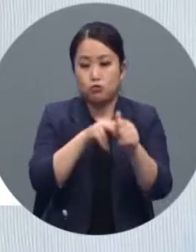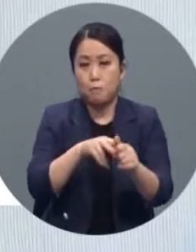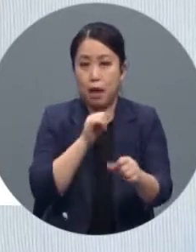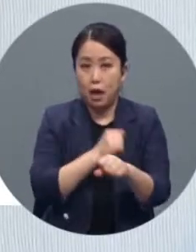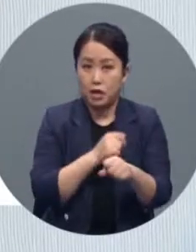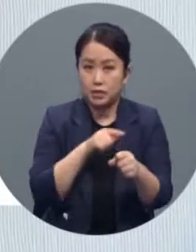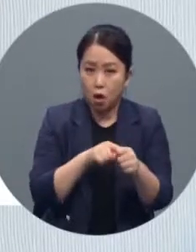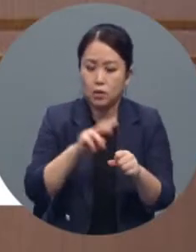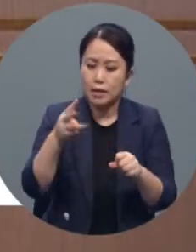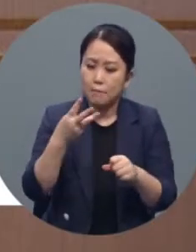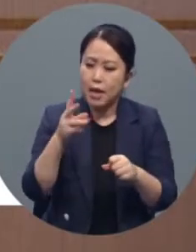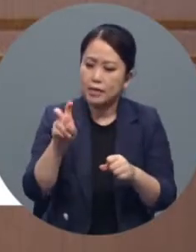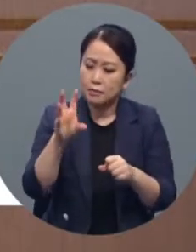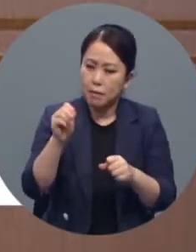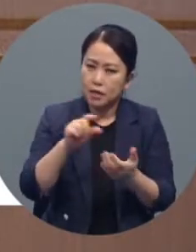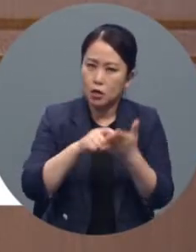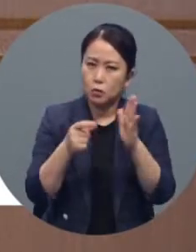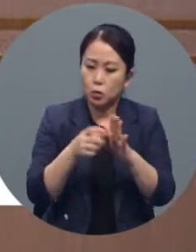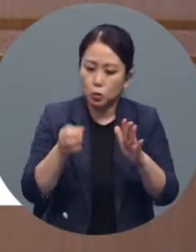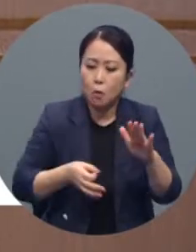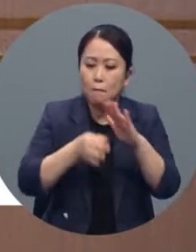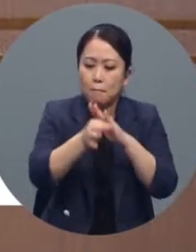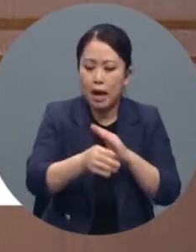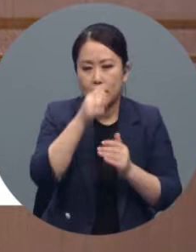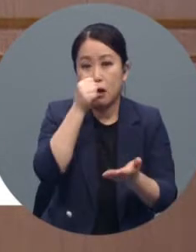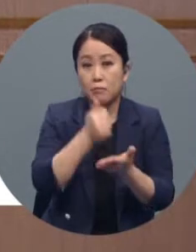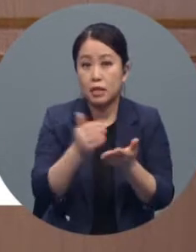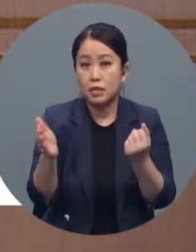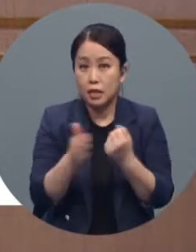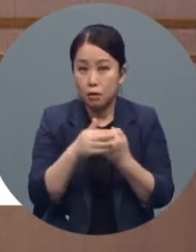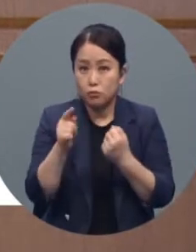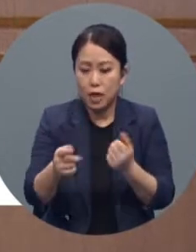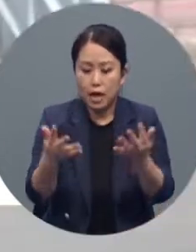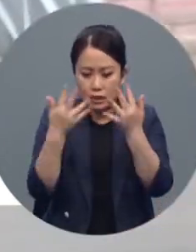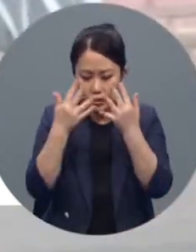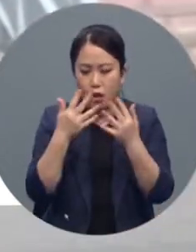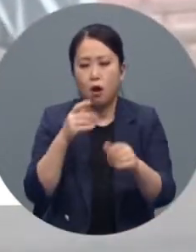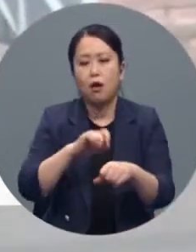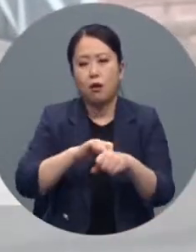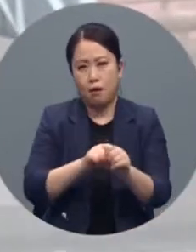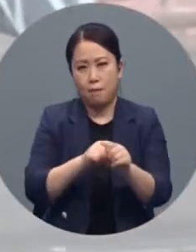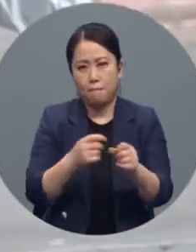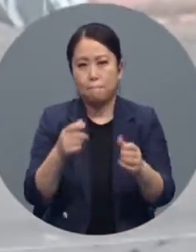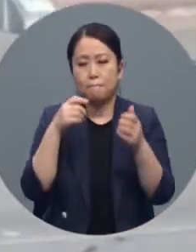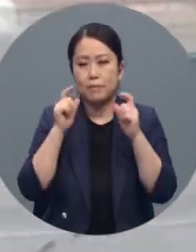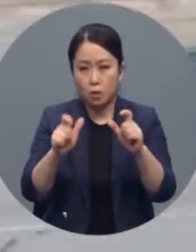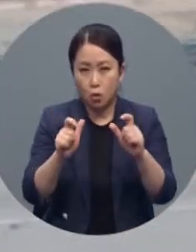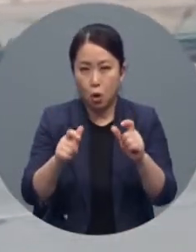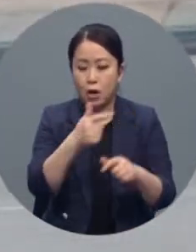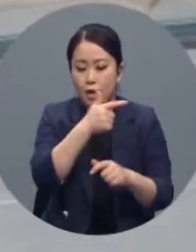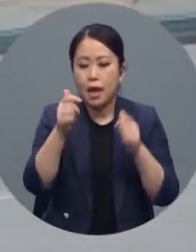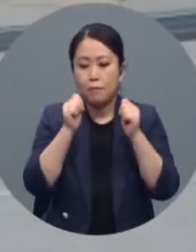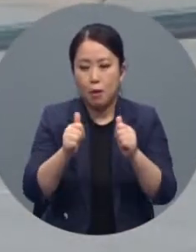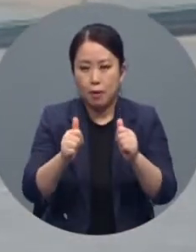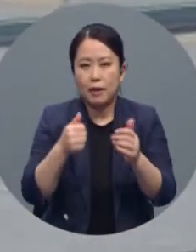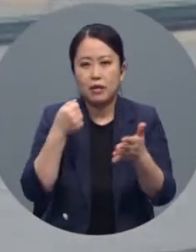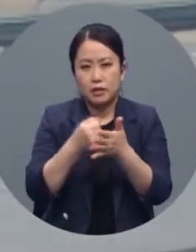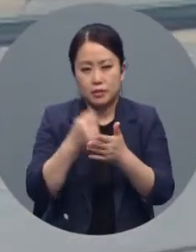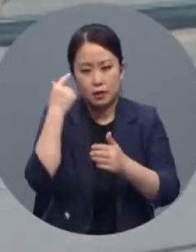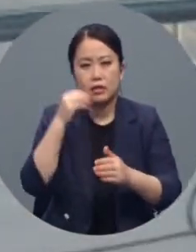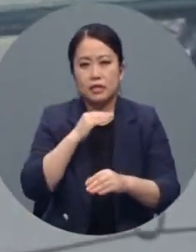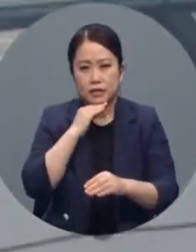3,200,000 원 상당의 금품을 제공한 혐의로 2심에서 징역형을 선고받아 대법원 판결을 앞두고 있습니다